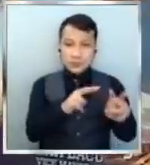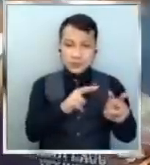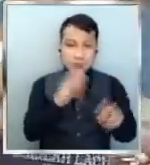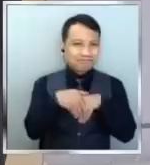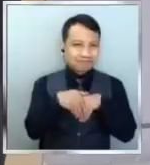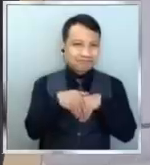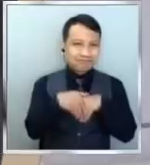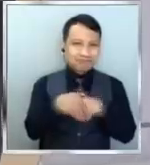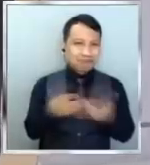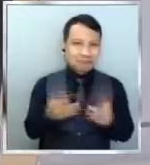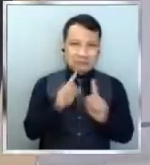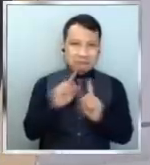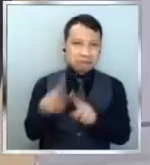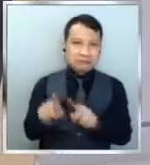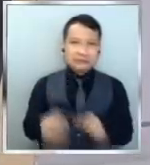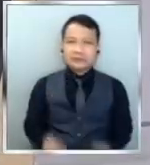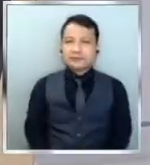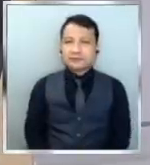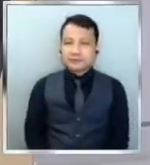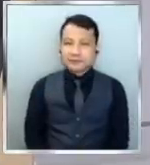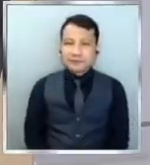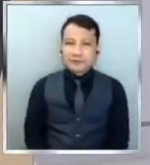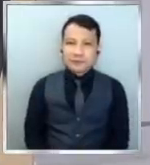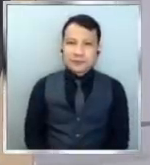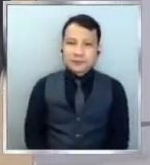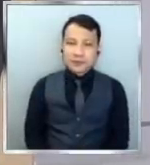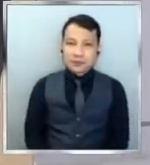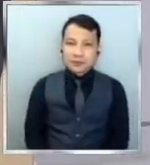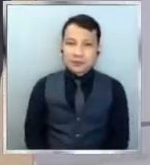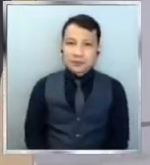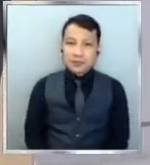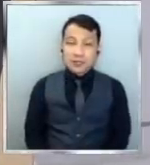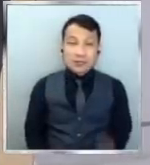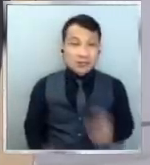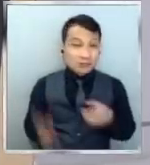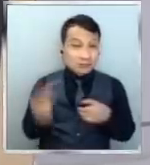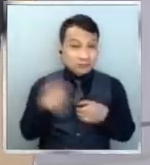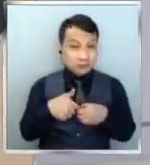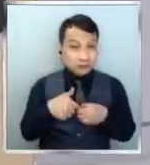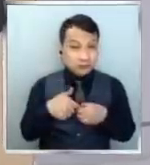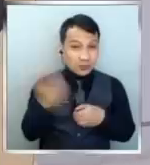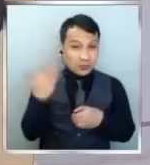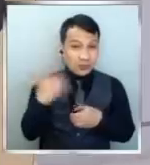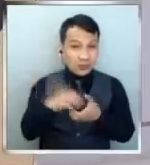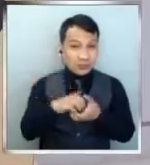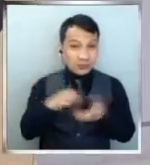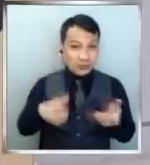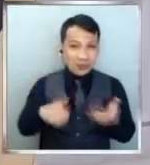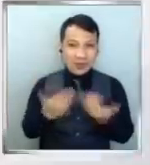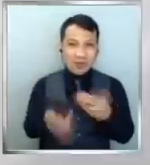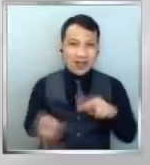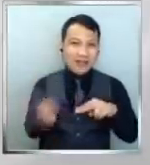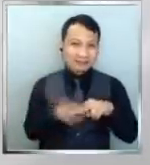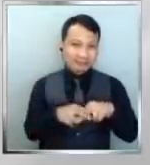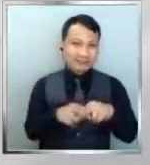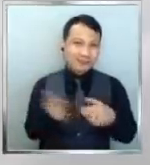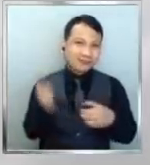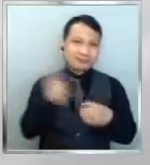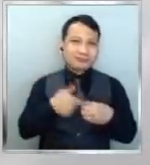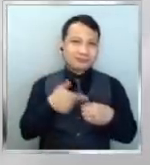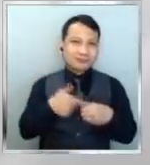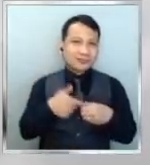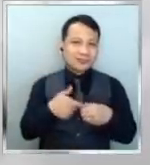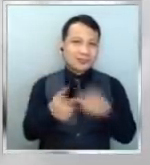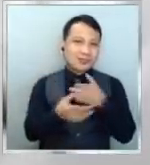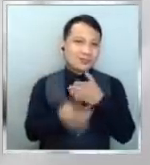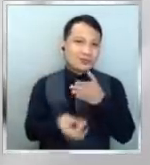oras. Matapos ang big-time rollback, may inaasahan namang taas singil sa ilang produktong petrolyo sa darating na linggo. Ayon sa oil